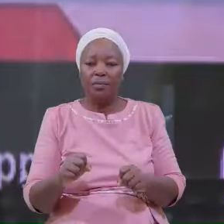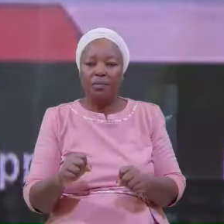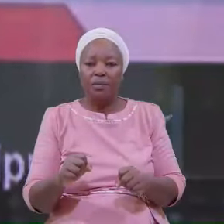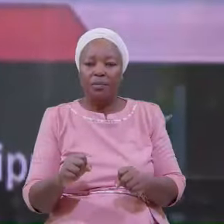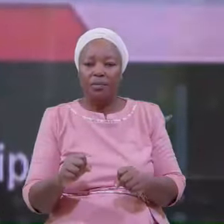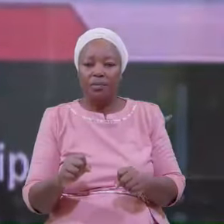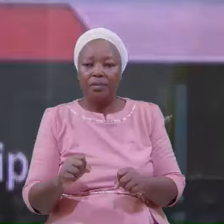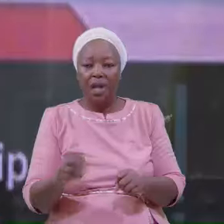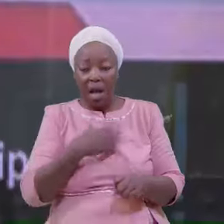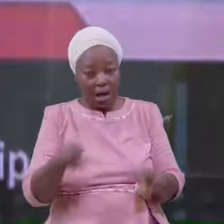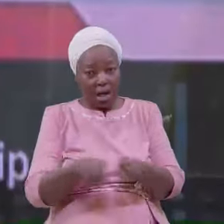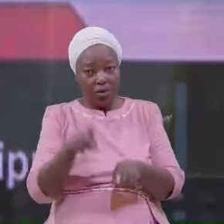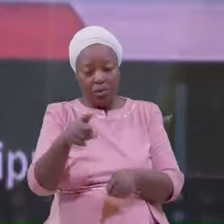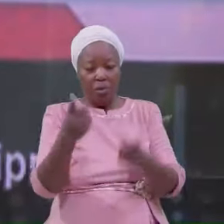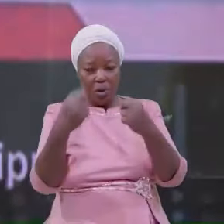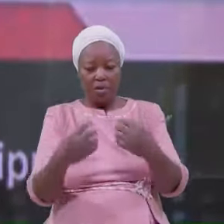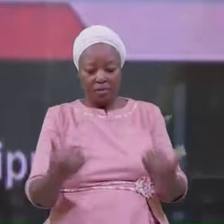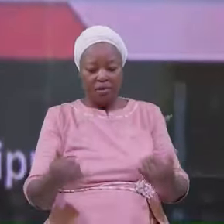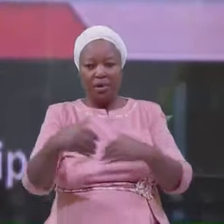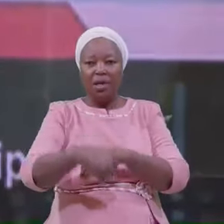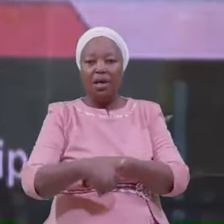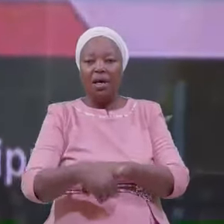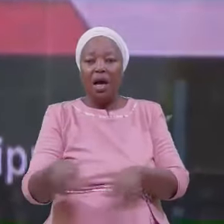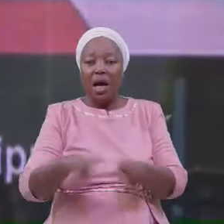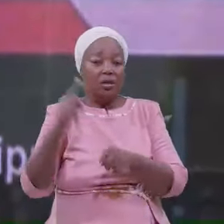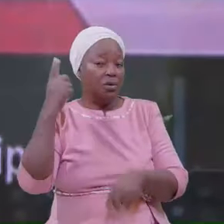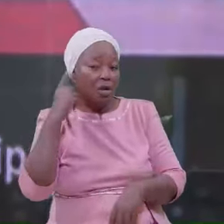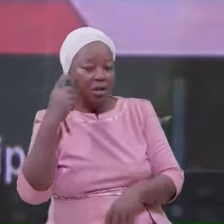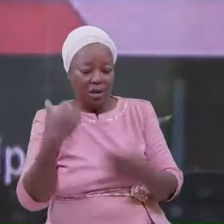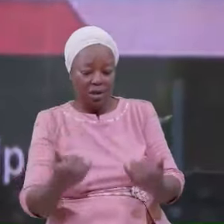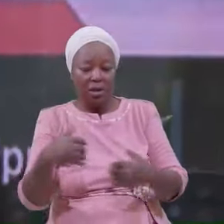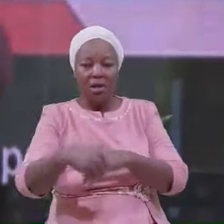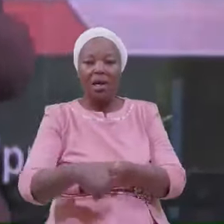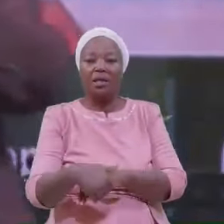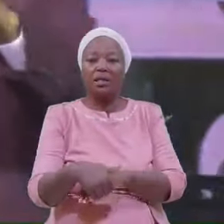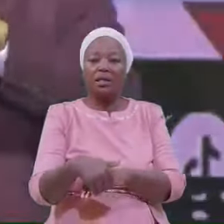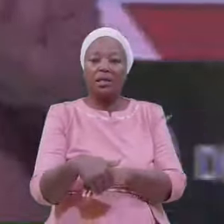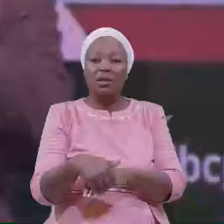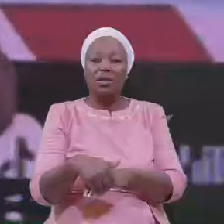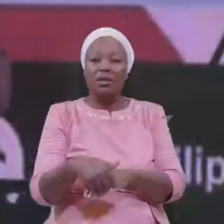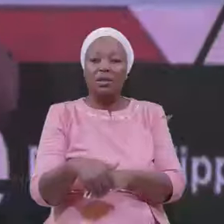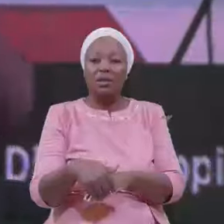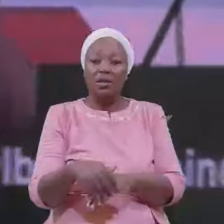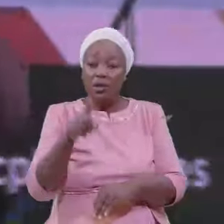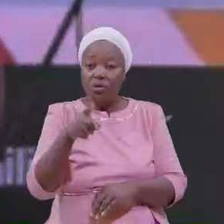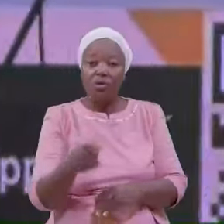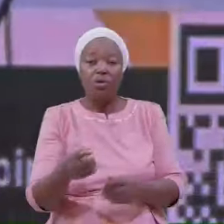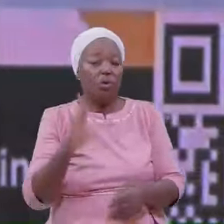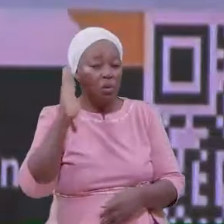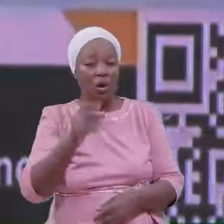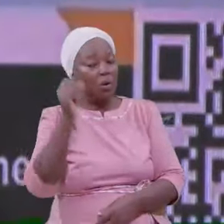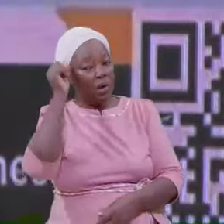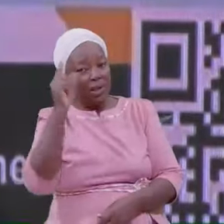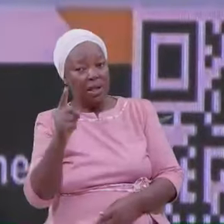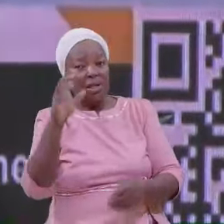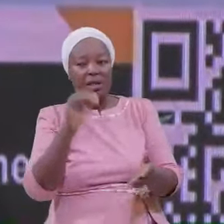come tonight, as you listen tonight, pag nakinig ka ngayong gabing ito, you understand that God